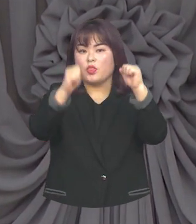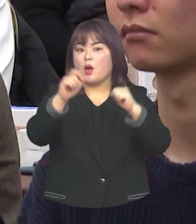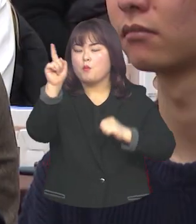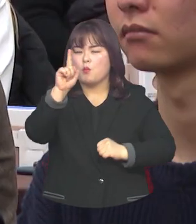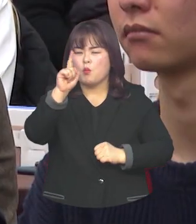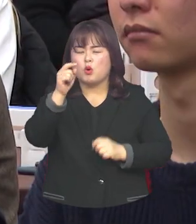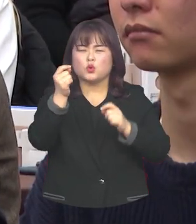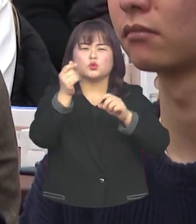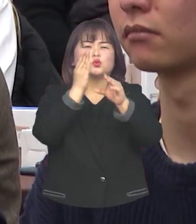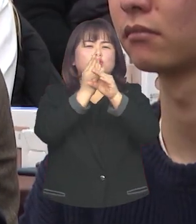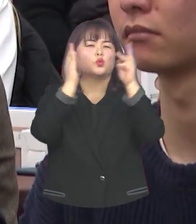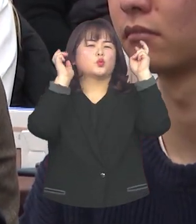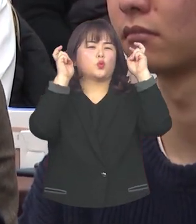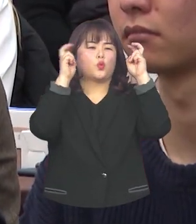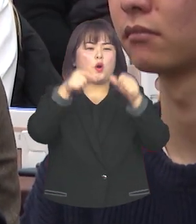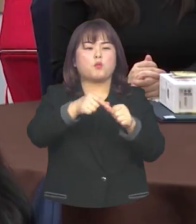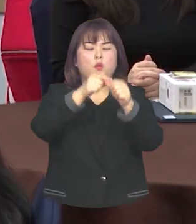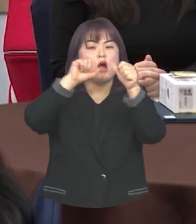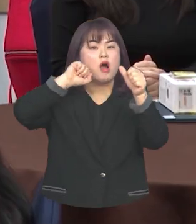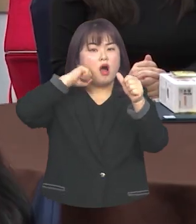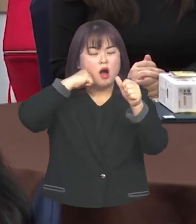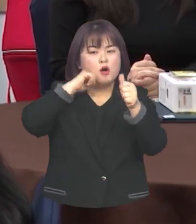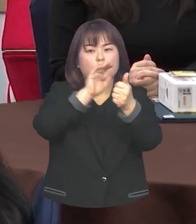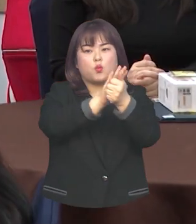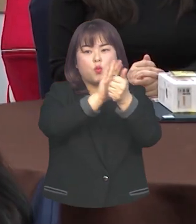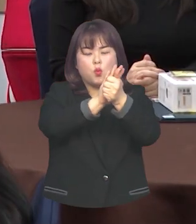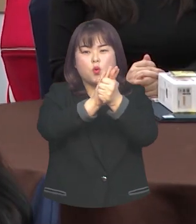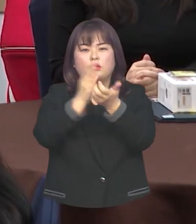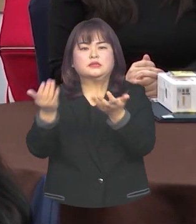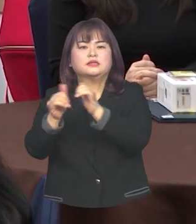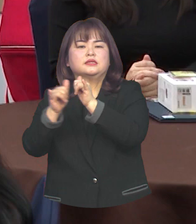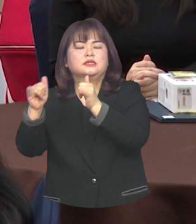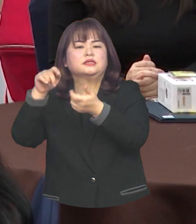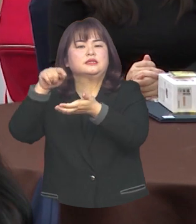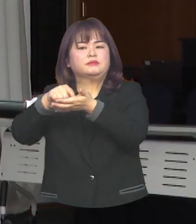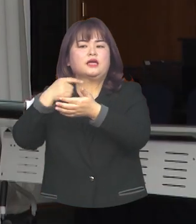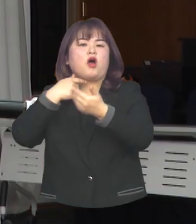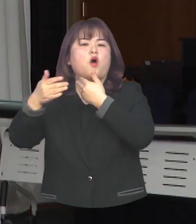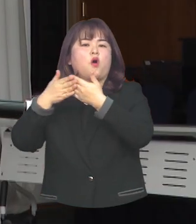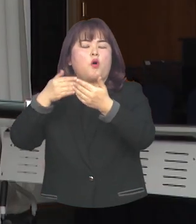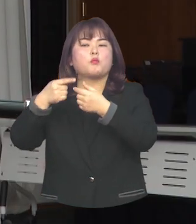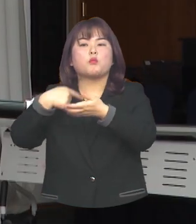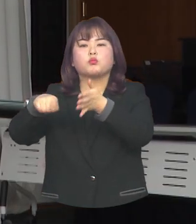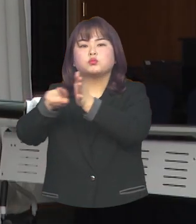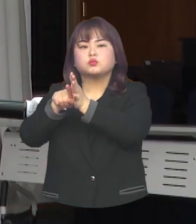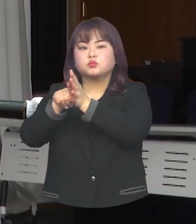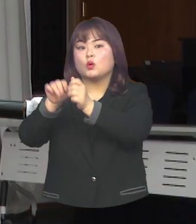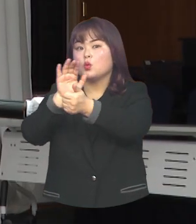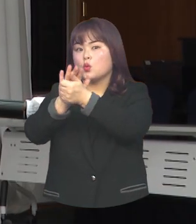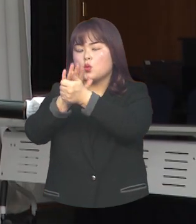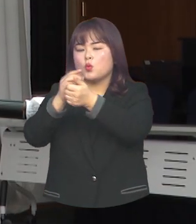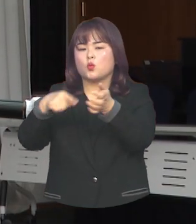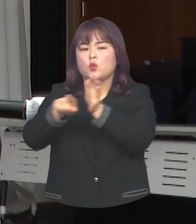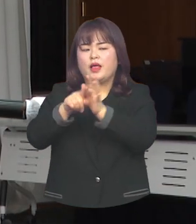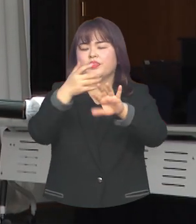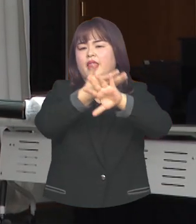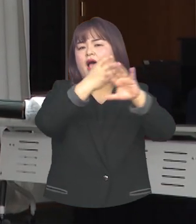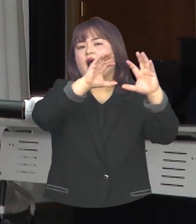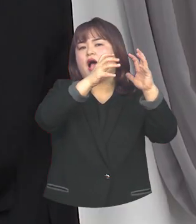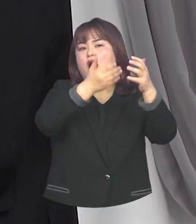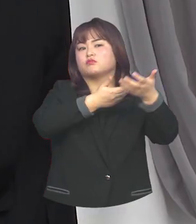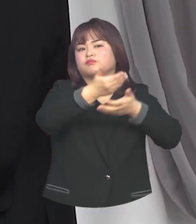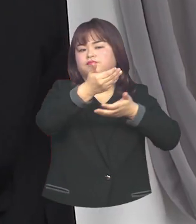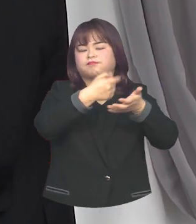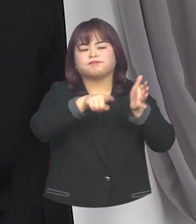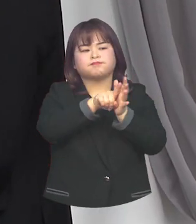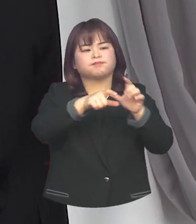사업은 중소기업이 직면한 구인난 해결을 돕고 청년 무역인들에게는 경력을 쌓기 위한 제도로 중소기업 해외